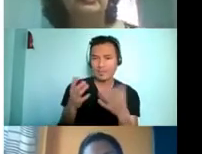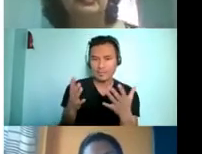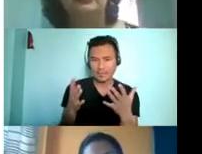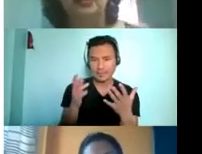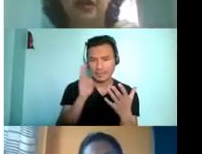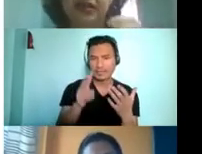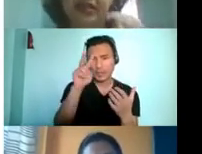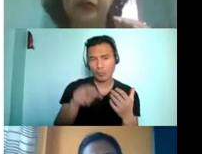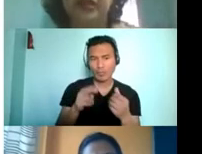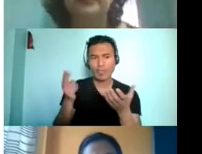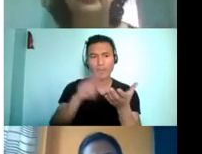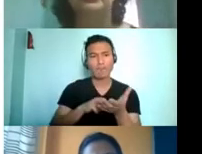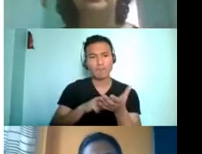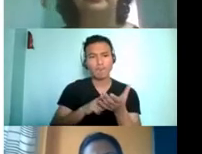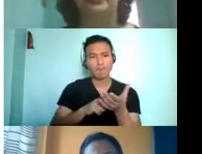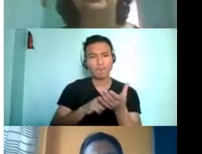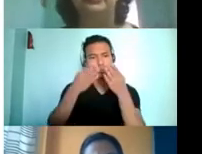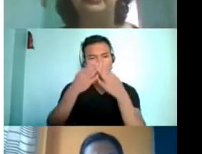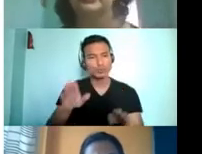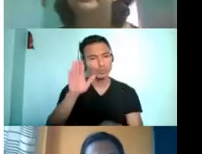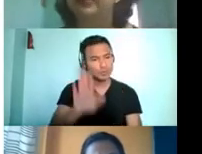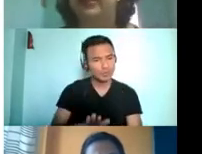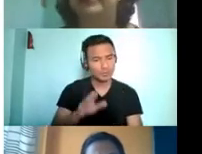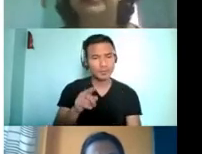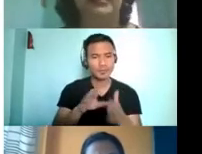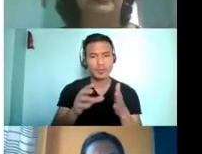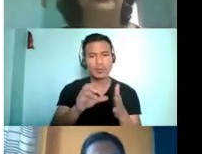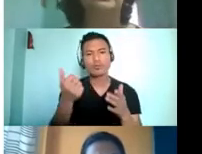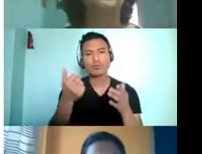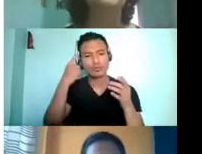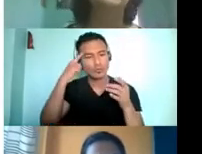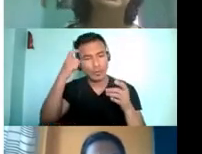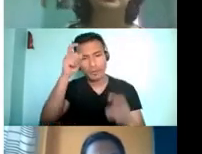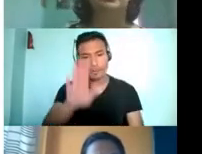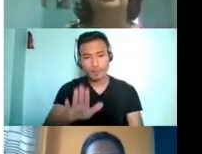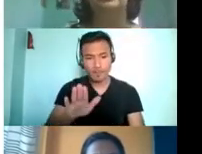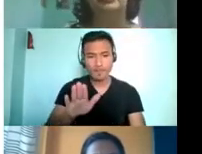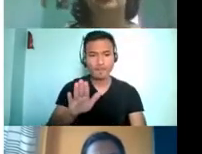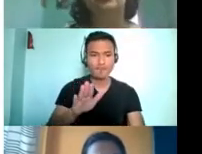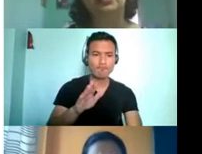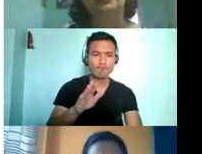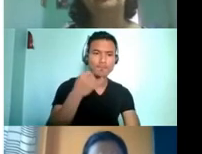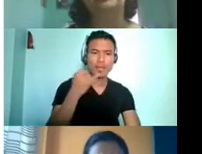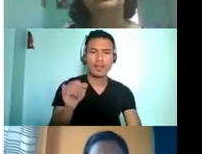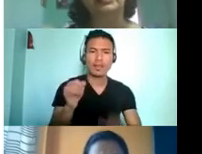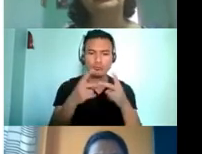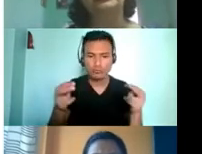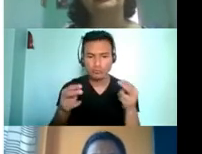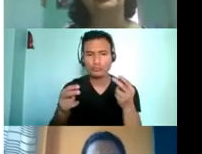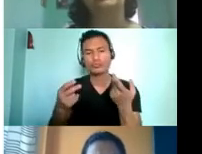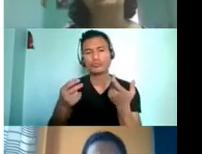स्थितिहरू झन् के हुँदैछ, बिग्रिँदै गइरहेको छ, त्यसले अर्को तनाव सिर्जना गरेको छ, र अनि लागु औषध